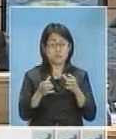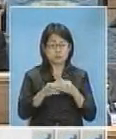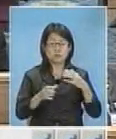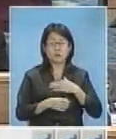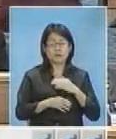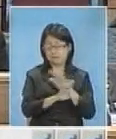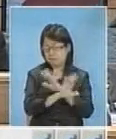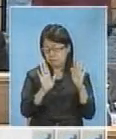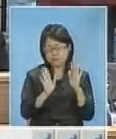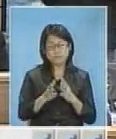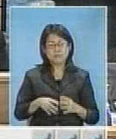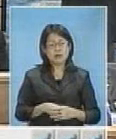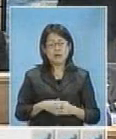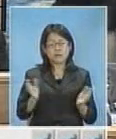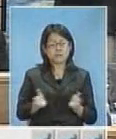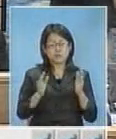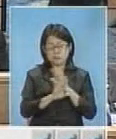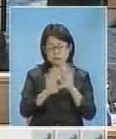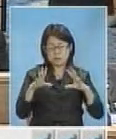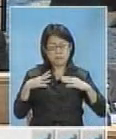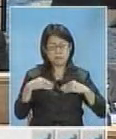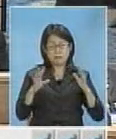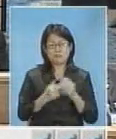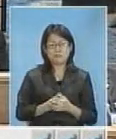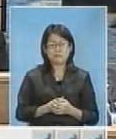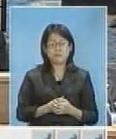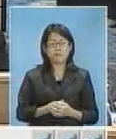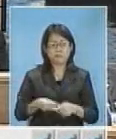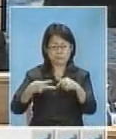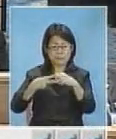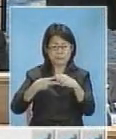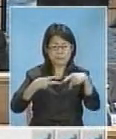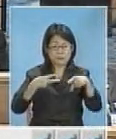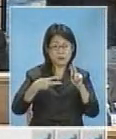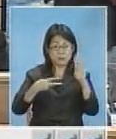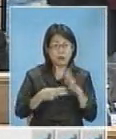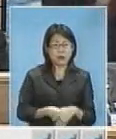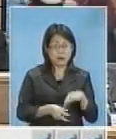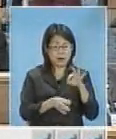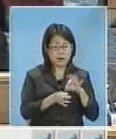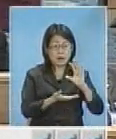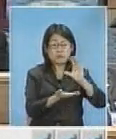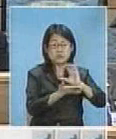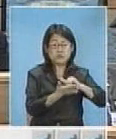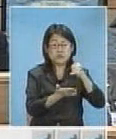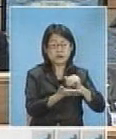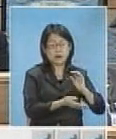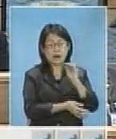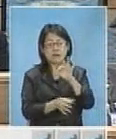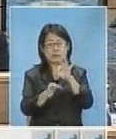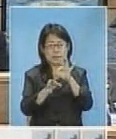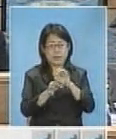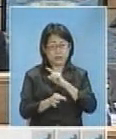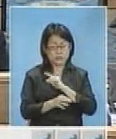ที่จะสนับสนุนการตราพระราชกำหนดโอนหนี้ของทางรัฐบาลได้เพราะฉะนั้นท่านประธาน